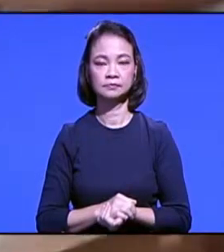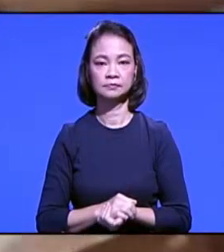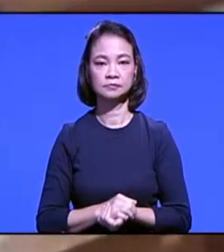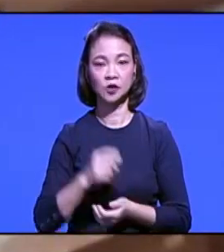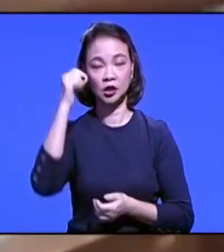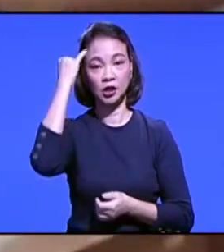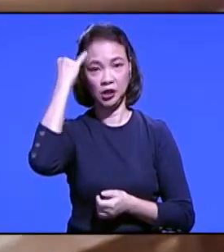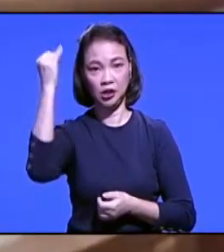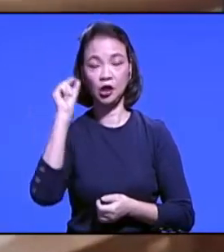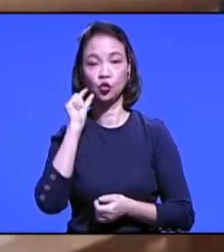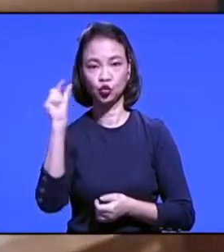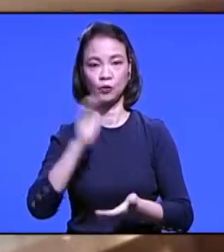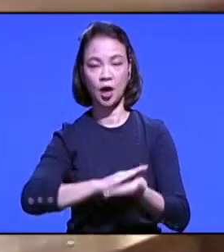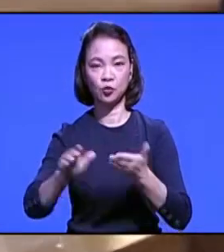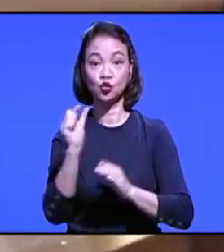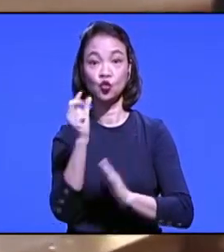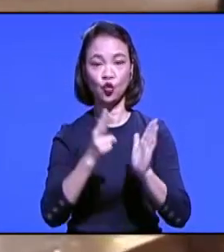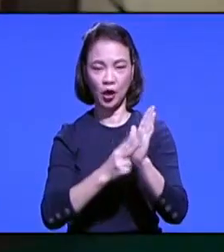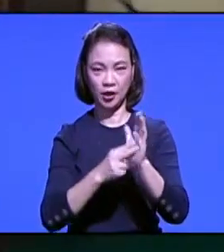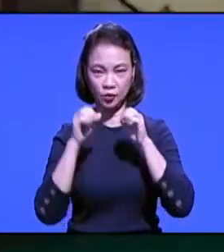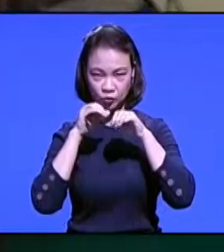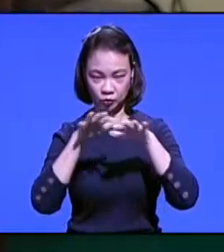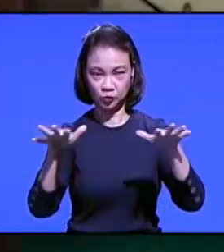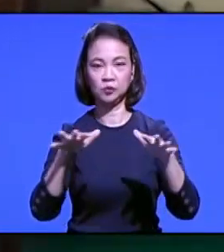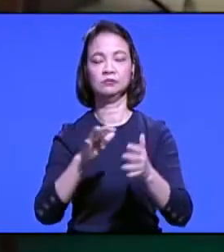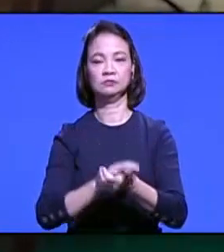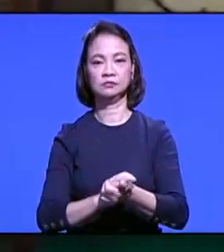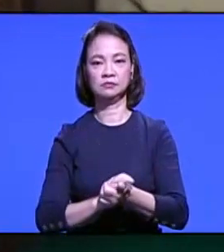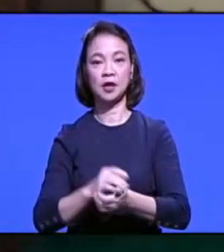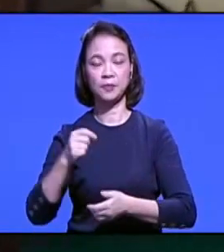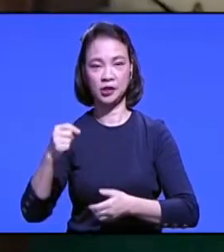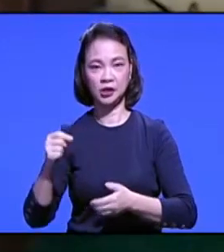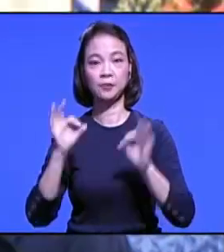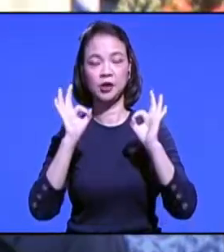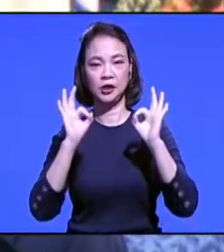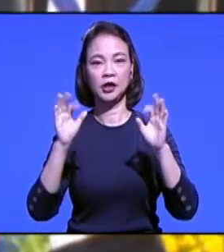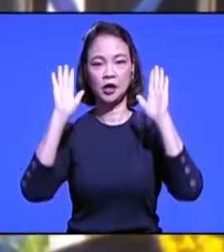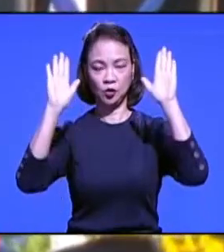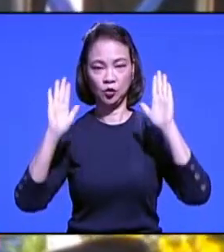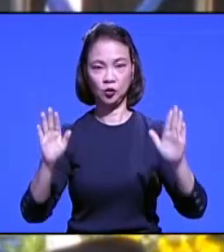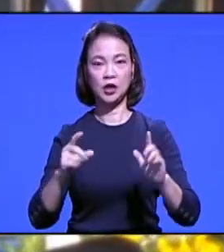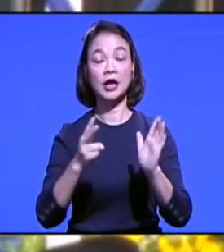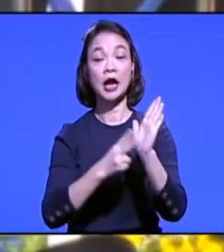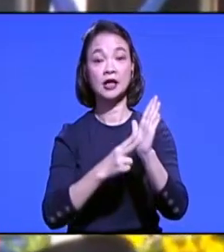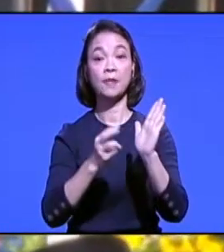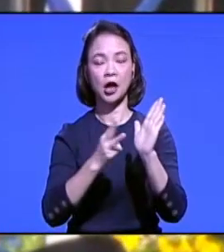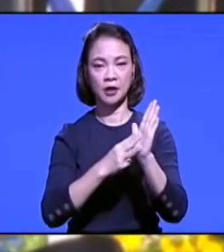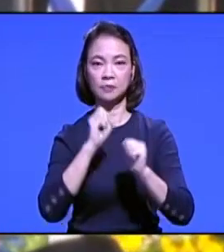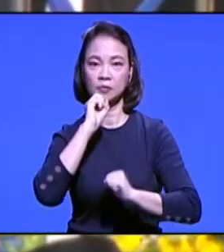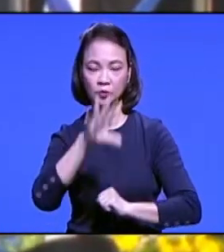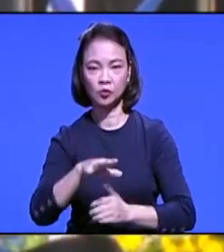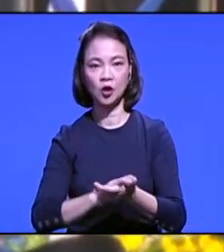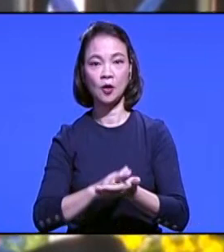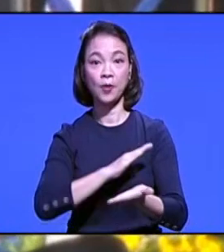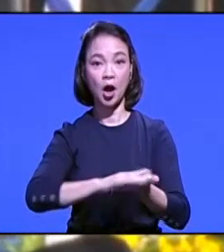Wacana penghapusan ujian nasional kembali menyeruak. Kali ini Menteri Pendidikan dan Kebudayaan Nadiem Makarim menyatakan wacana